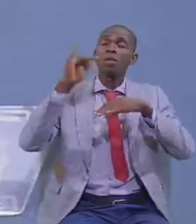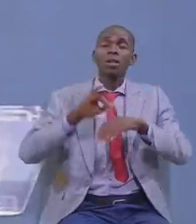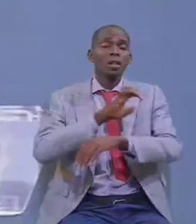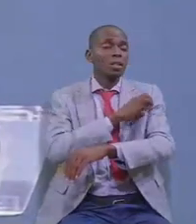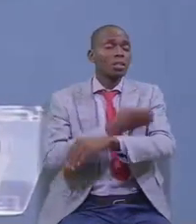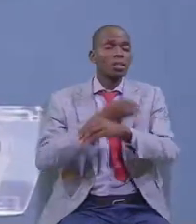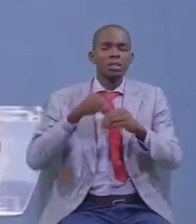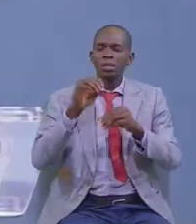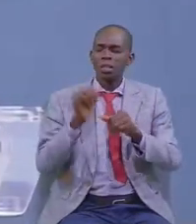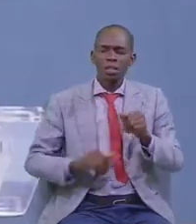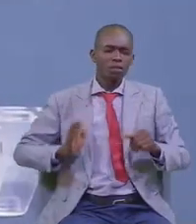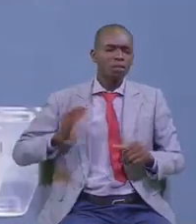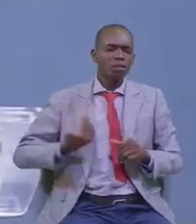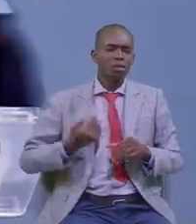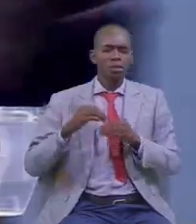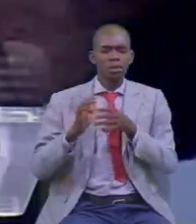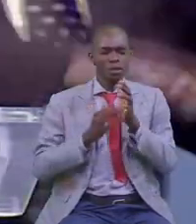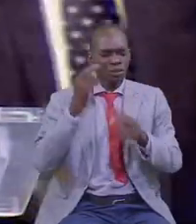L'énergie dans chaque âme.